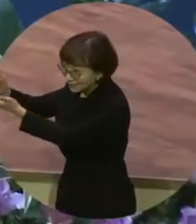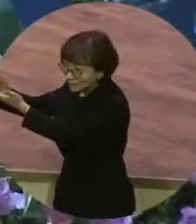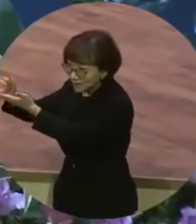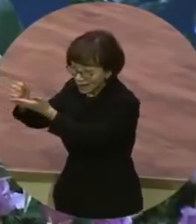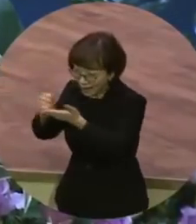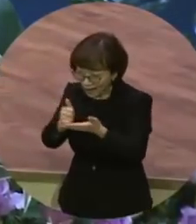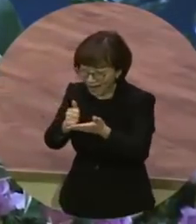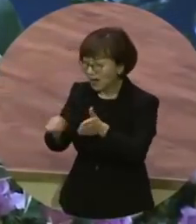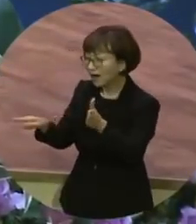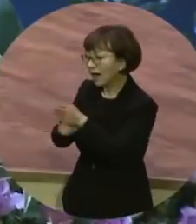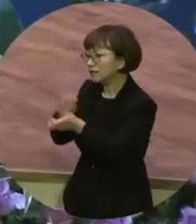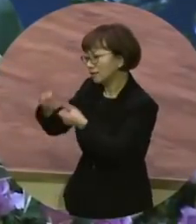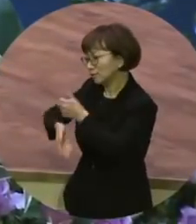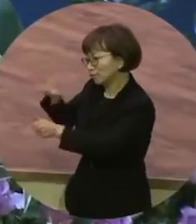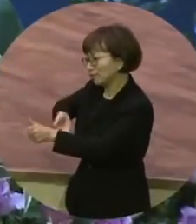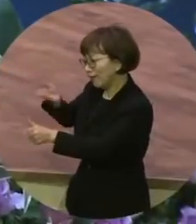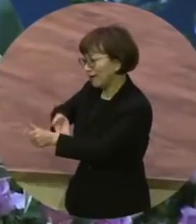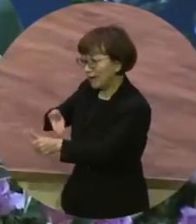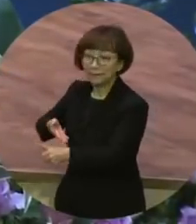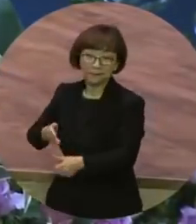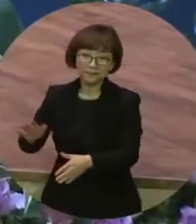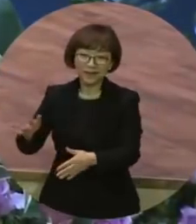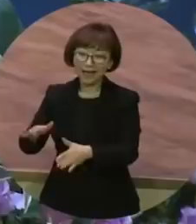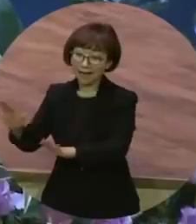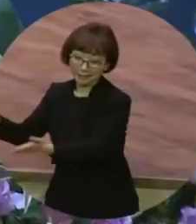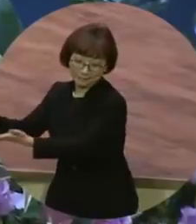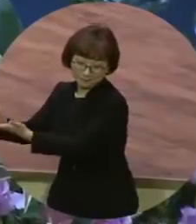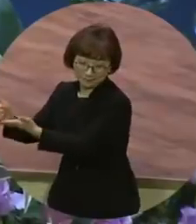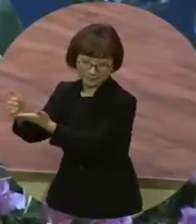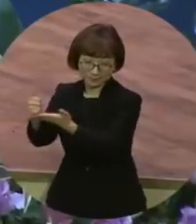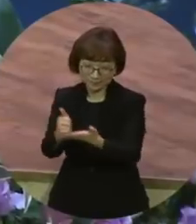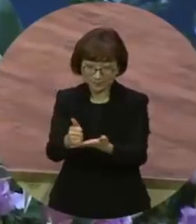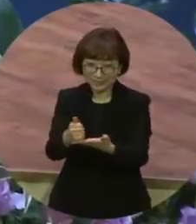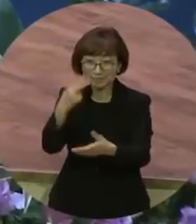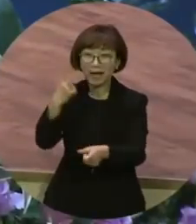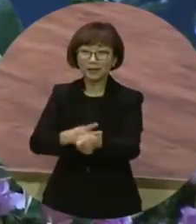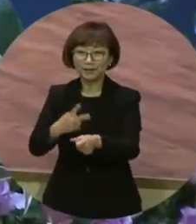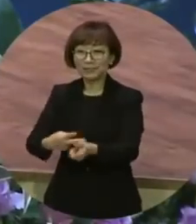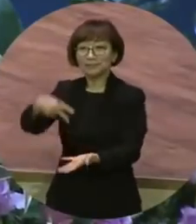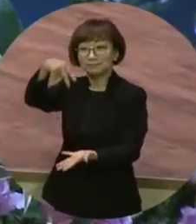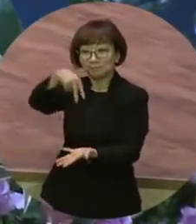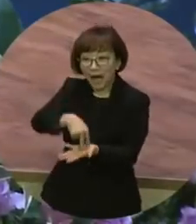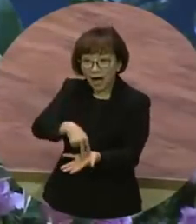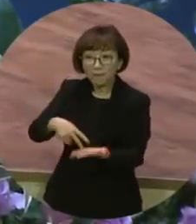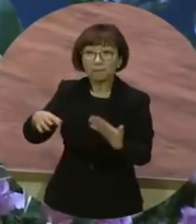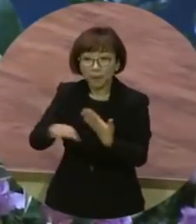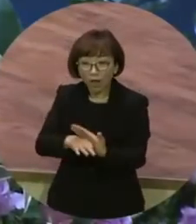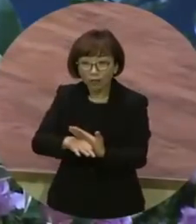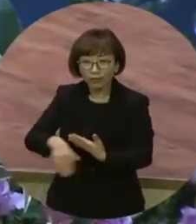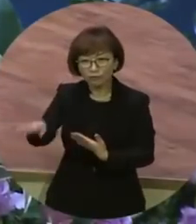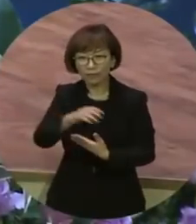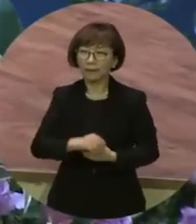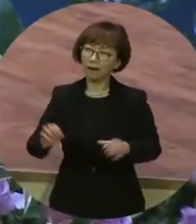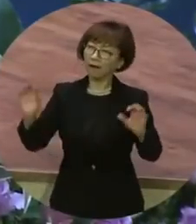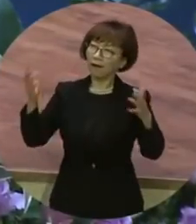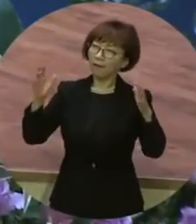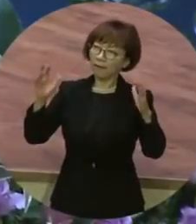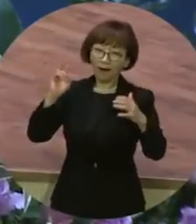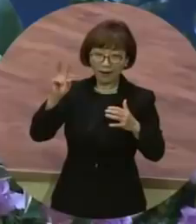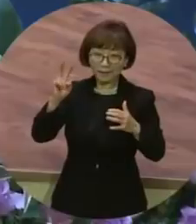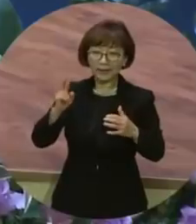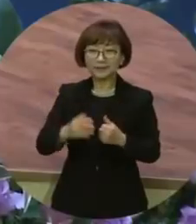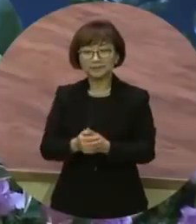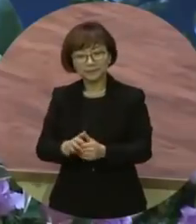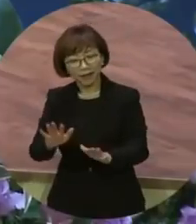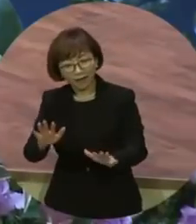무슨 말을 할까 한번 제가 생각해 봤어요. 자, 어렵게 모셨습니다. 바울 이러면서 나와가지고 박수로 환영하겠습니다 하면서 여러분한테